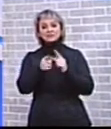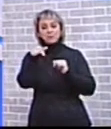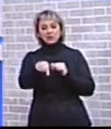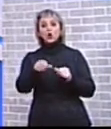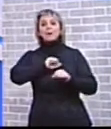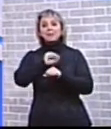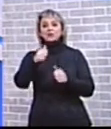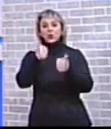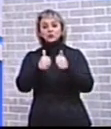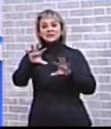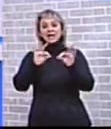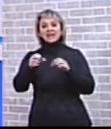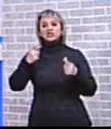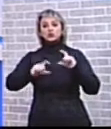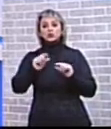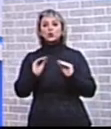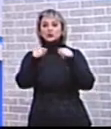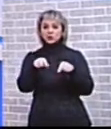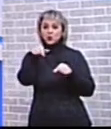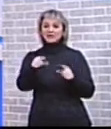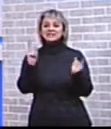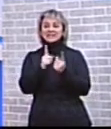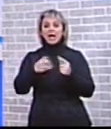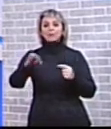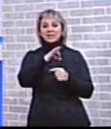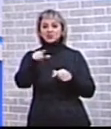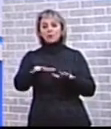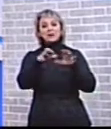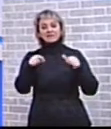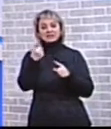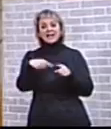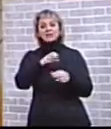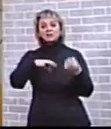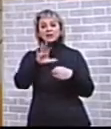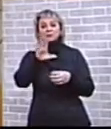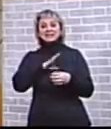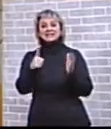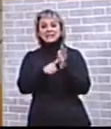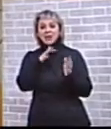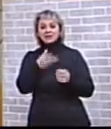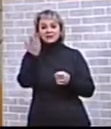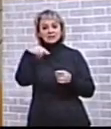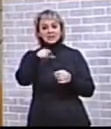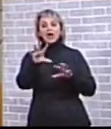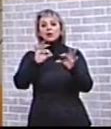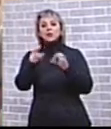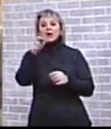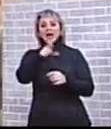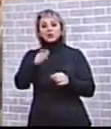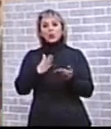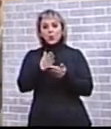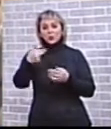победителями конкурсного отбора в институт устроили встречу в областном правительстве. Этот проект был создан 7 лет назад для отбора кадров